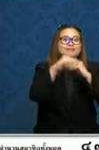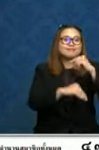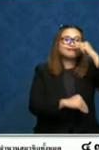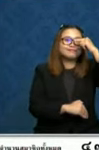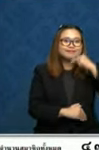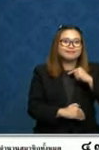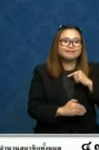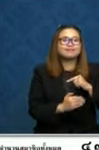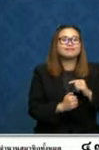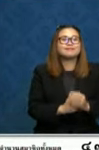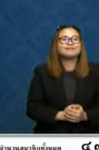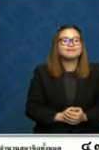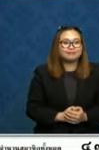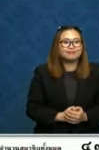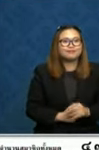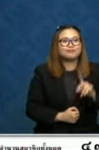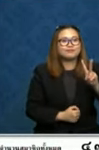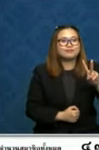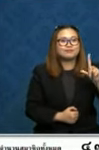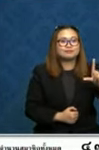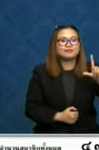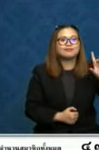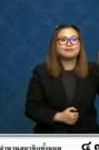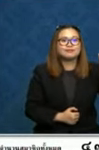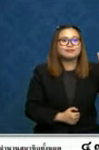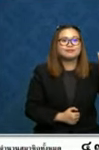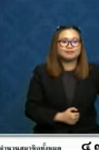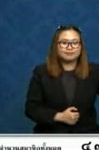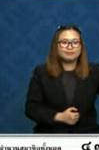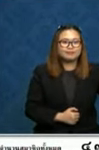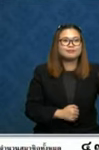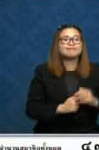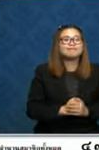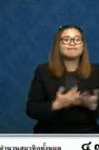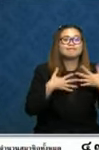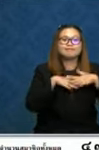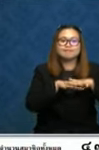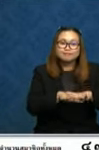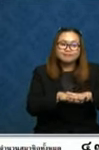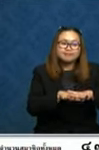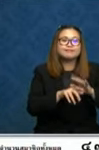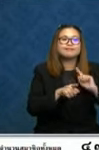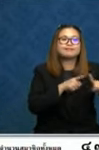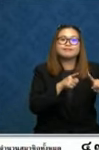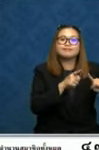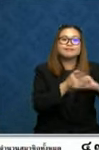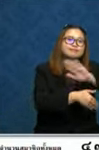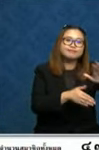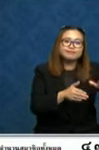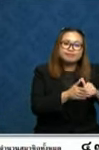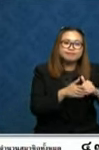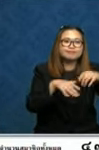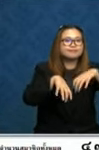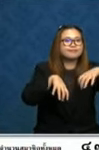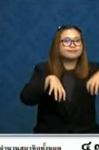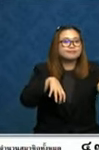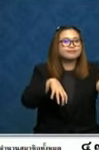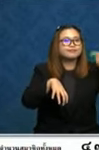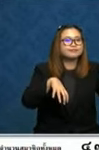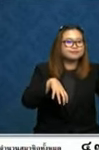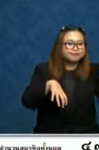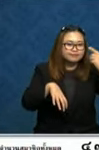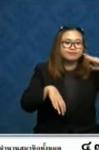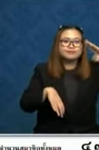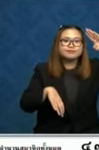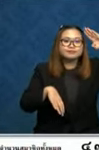2ล้าน8นะครับก็จะเป็นแหล่งท่องเที่ยวต่างๆแล้วก็ประสานงานความร่วมมือนะครับในแหล่งท่องเที่ยวของกองทัพเหมือน